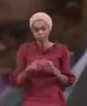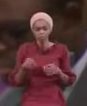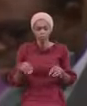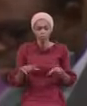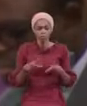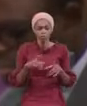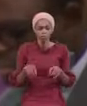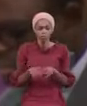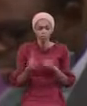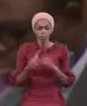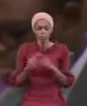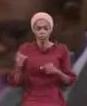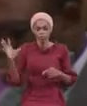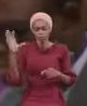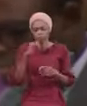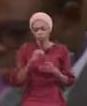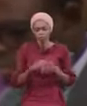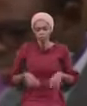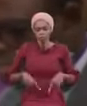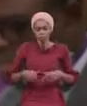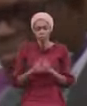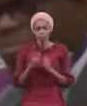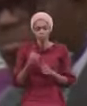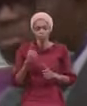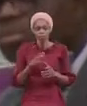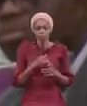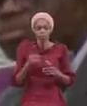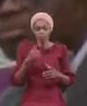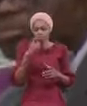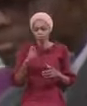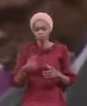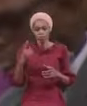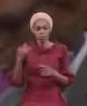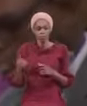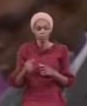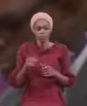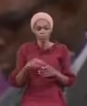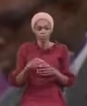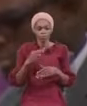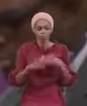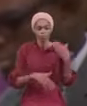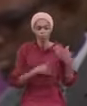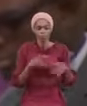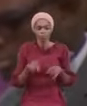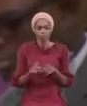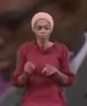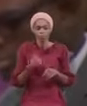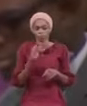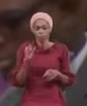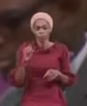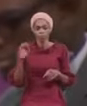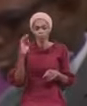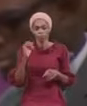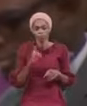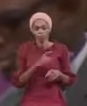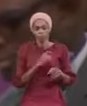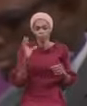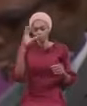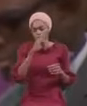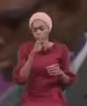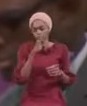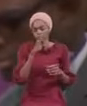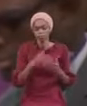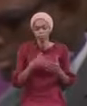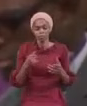une loi perpétuelle parmi vos descendants il en sera de l'étranger comme de vous devant l'éter é il y aura une seule